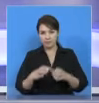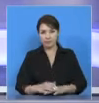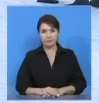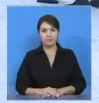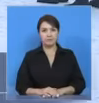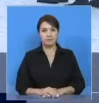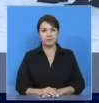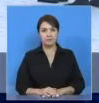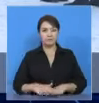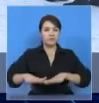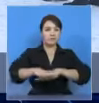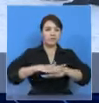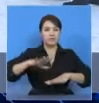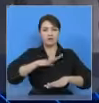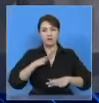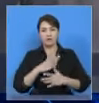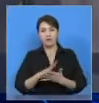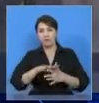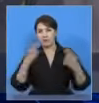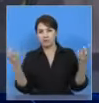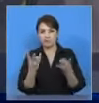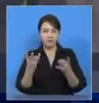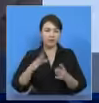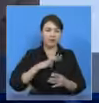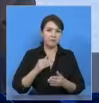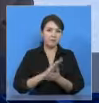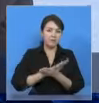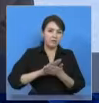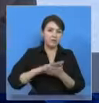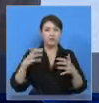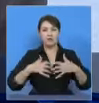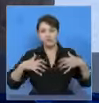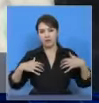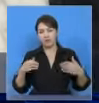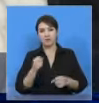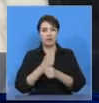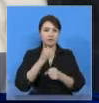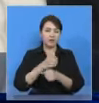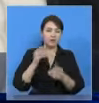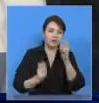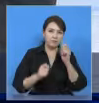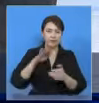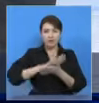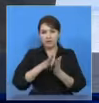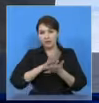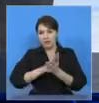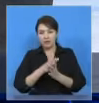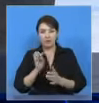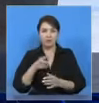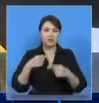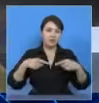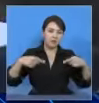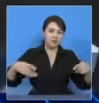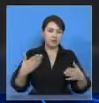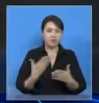на ярмарке было представлено все необходимые были натуральные продукты животного происхождения молоко кефир творог курт женой